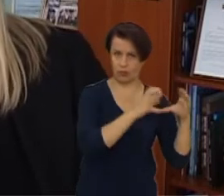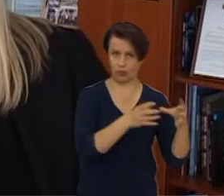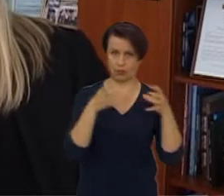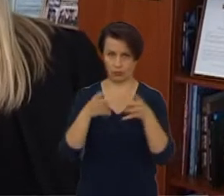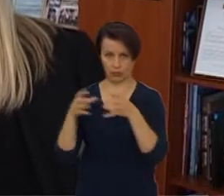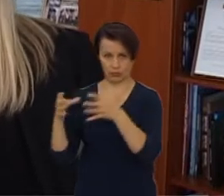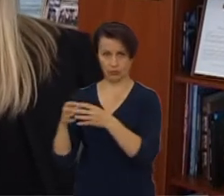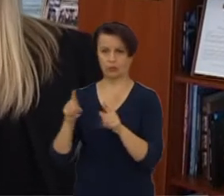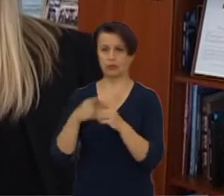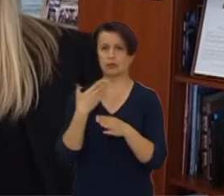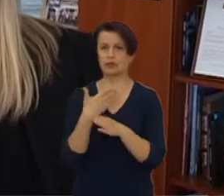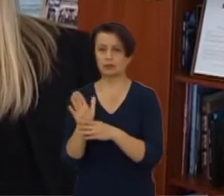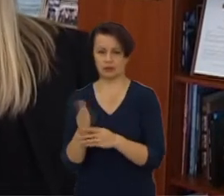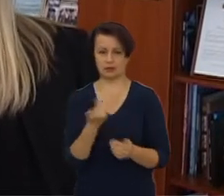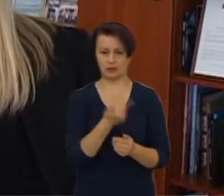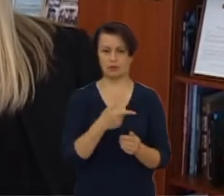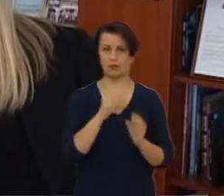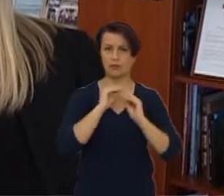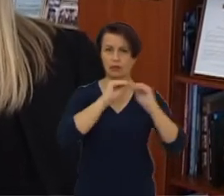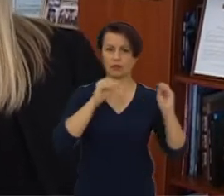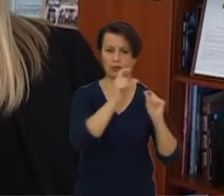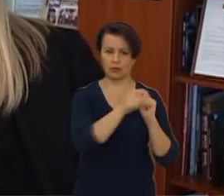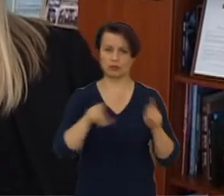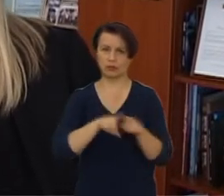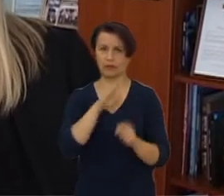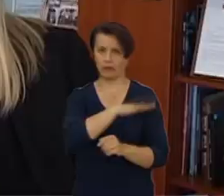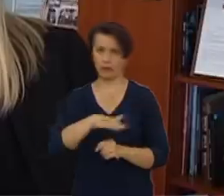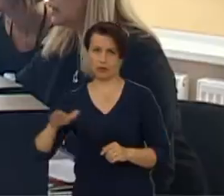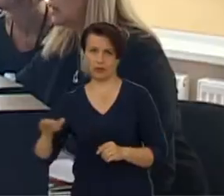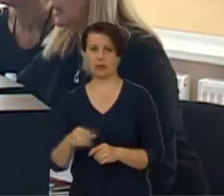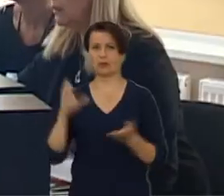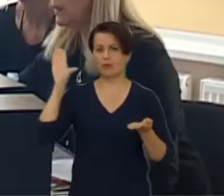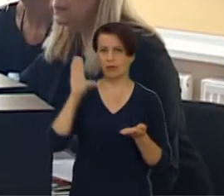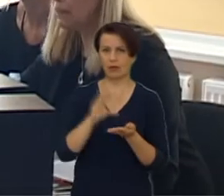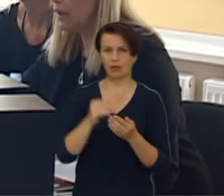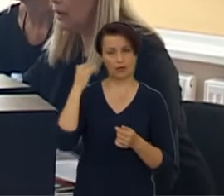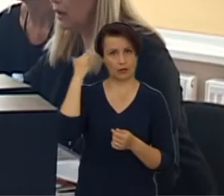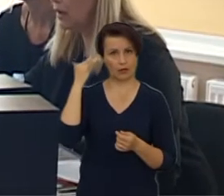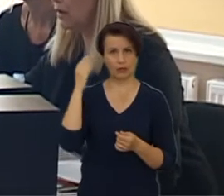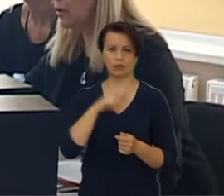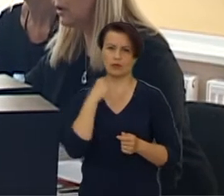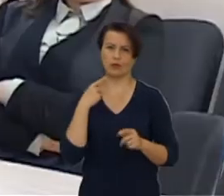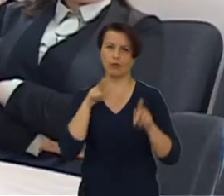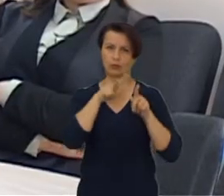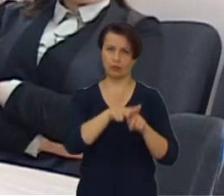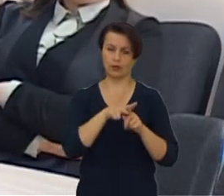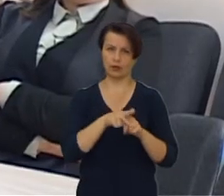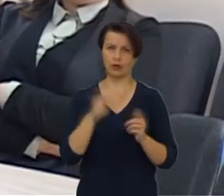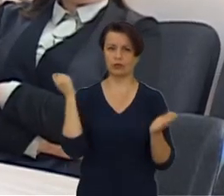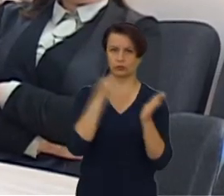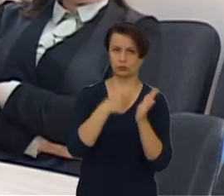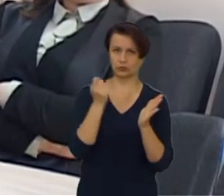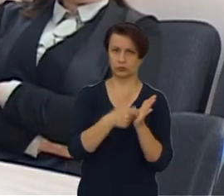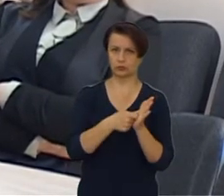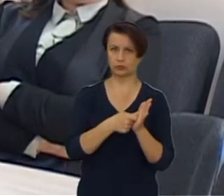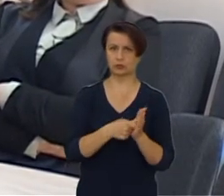moduliai, skirti tiek mokytojams, tiek ir mokiniams, mažai teorijos ir daug praktinių užduočių.